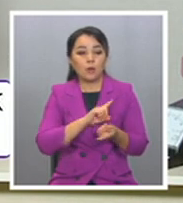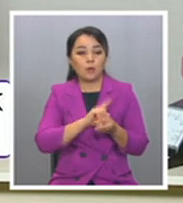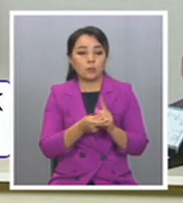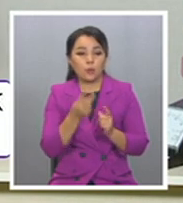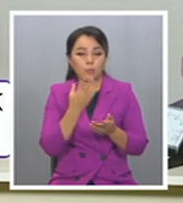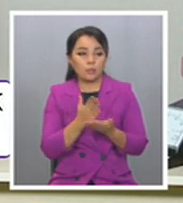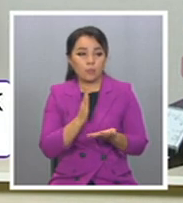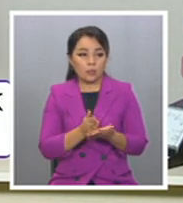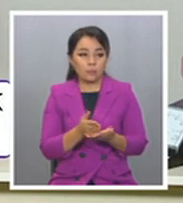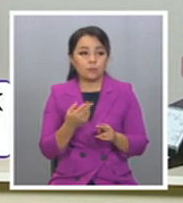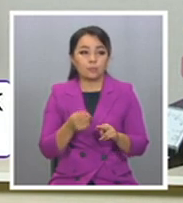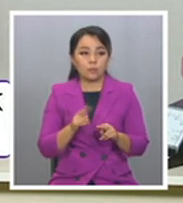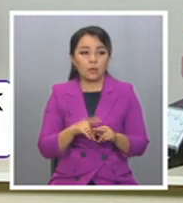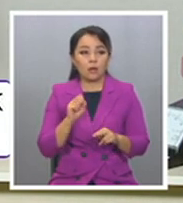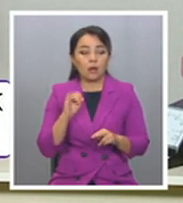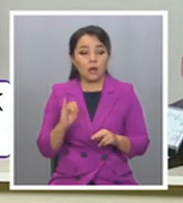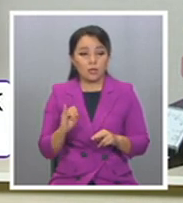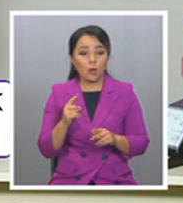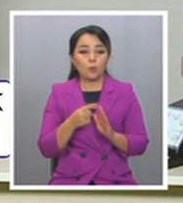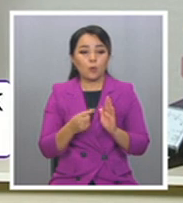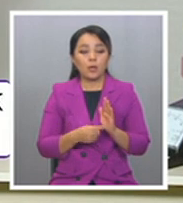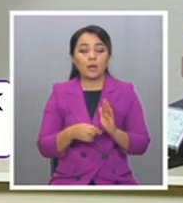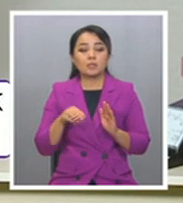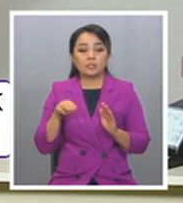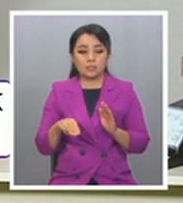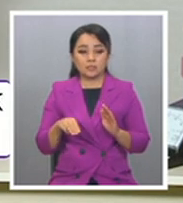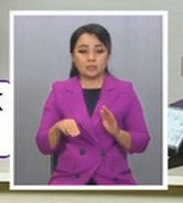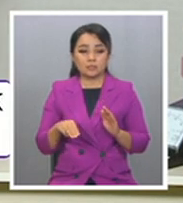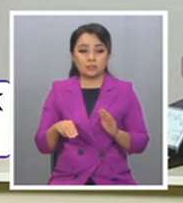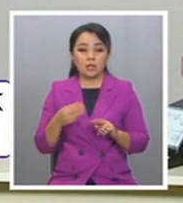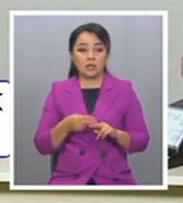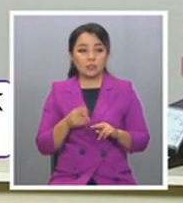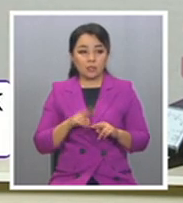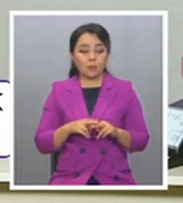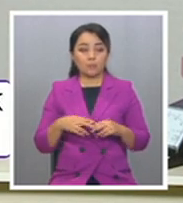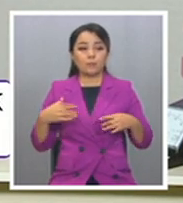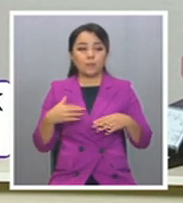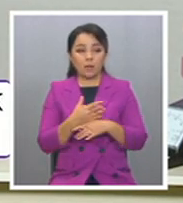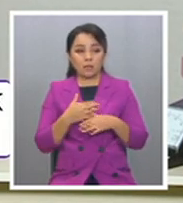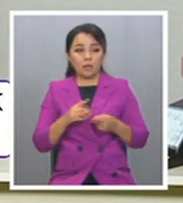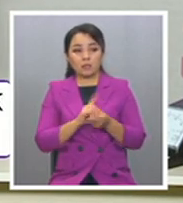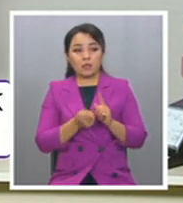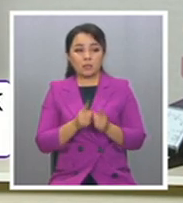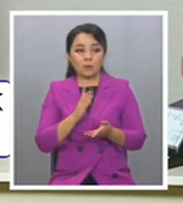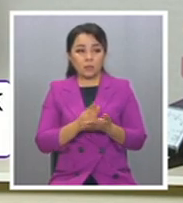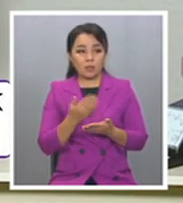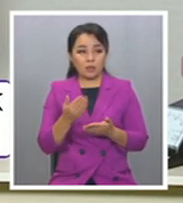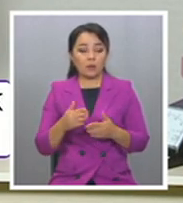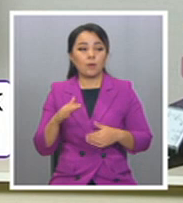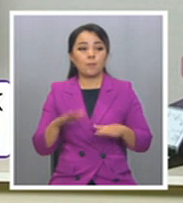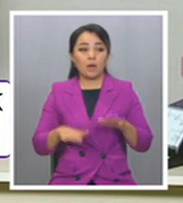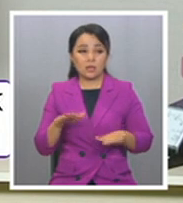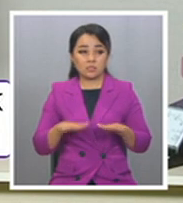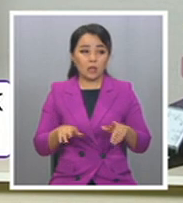яғни I бөлінген T-ға тең болады. Механикалық тербелістердегі масса электромагнит